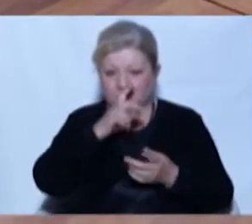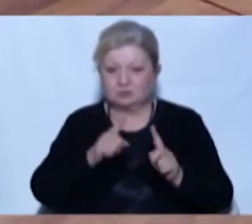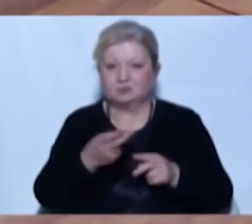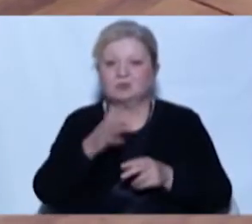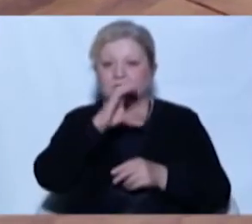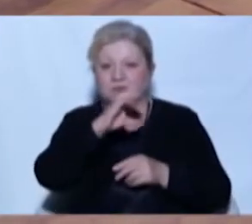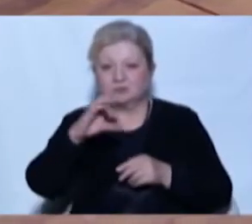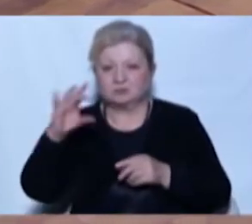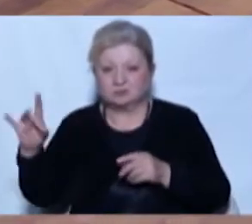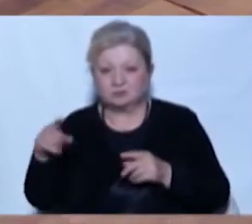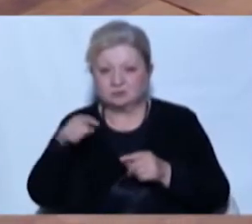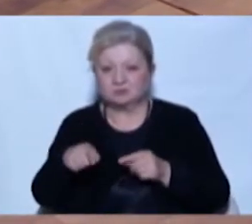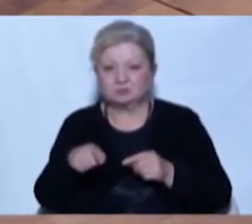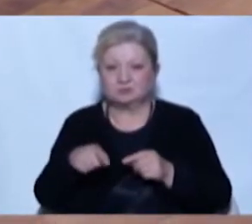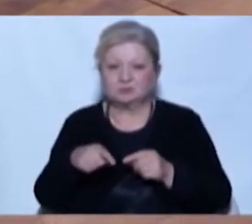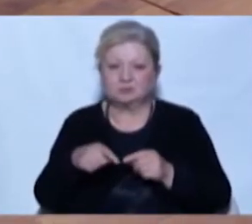საბჭოთა კავშირის